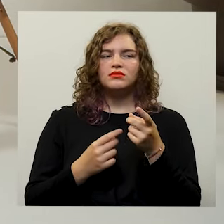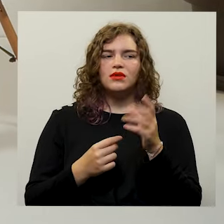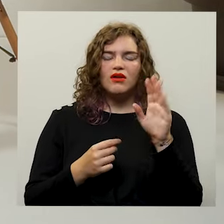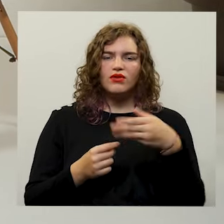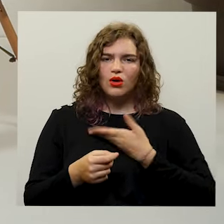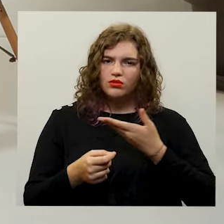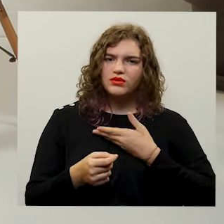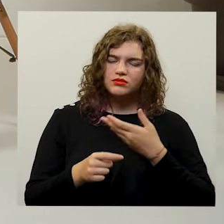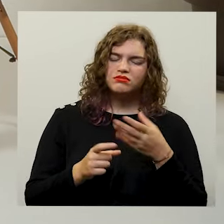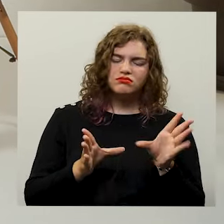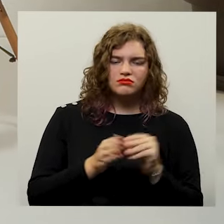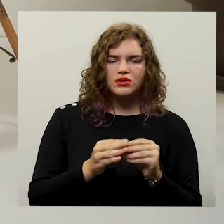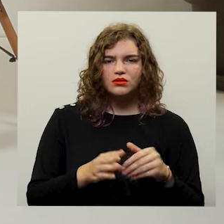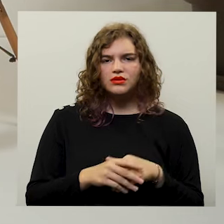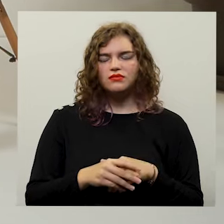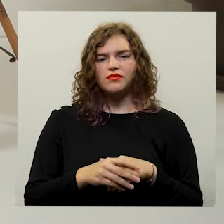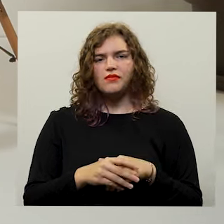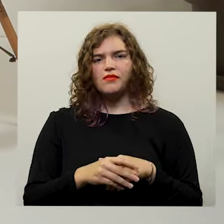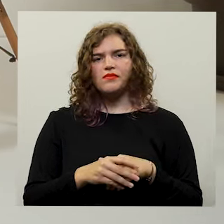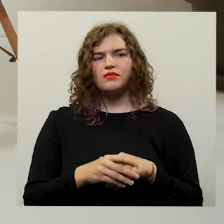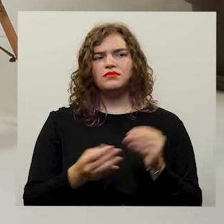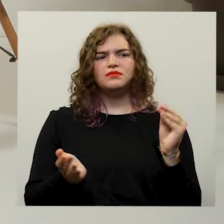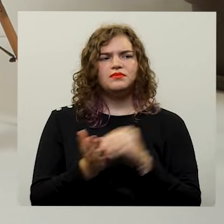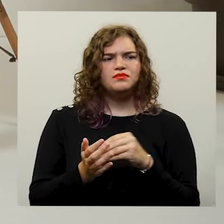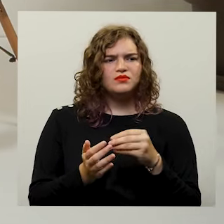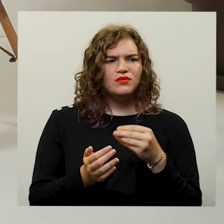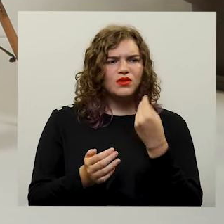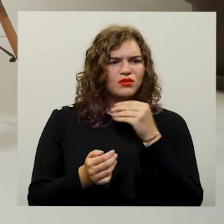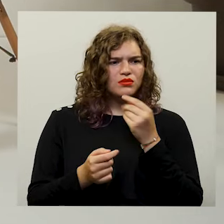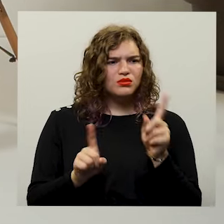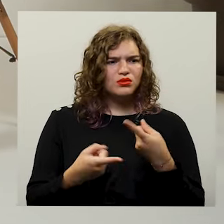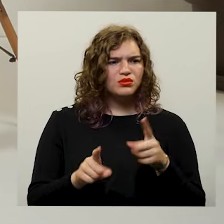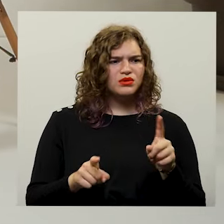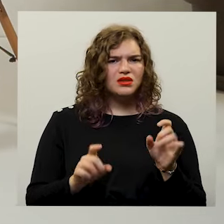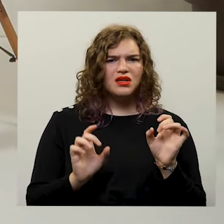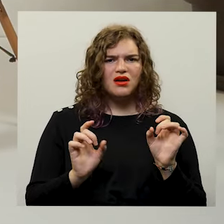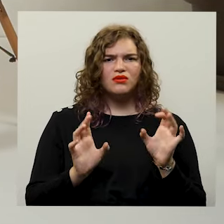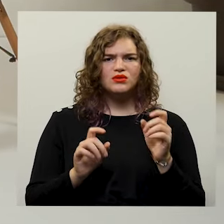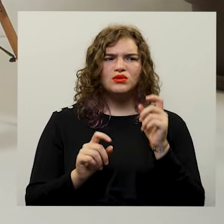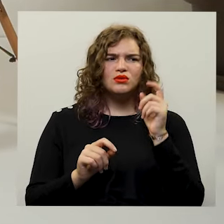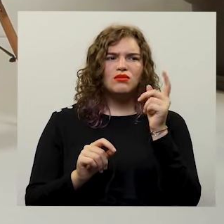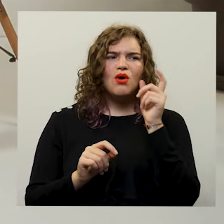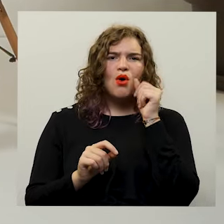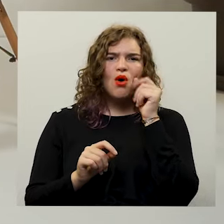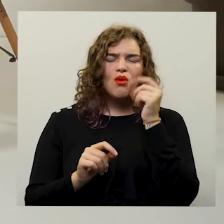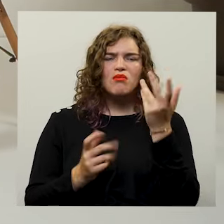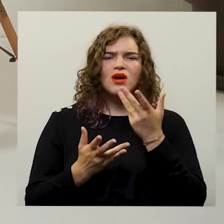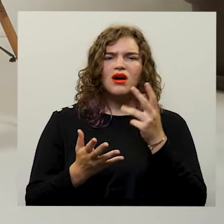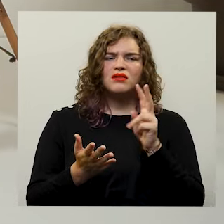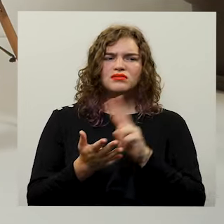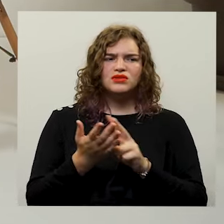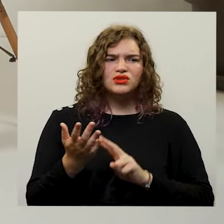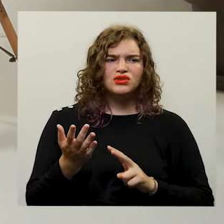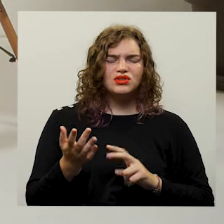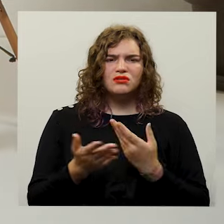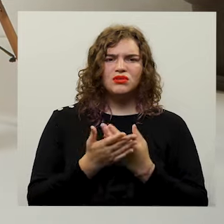slujbe, și mi-au pus ceva, nici măcar muzică, au pus niște, un om care recita versete, cum se